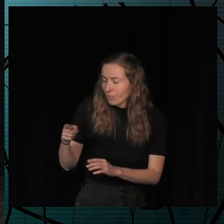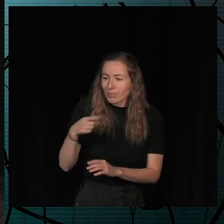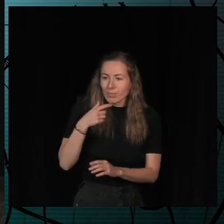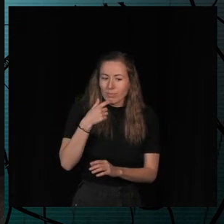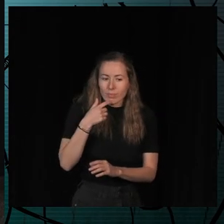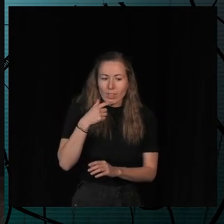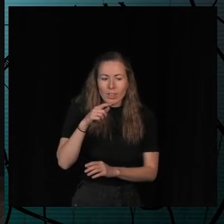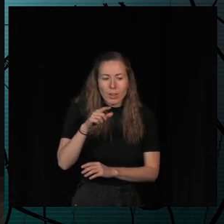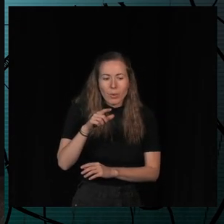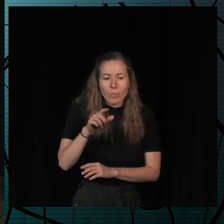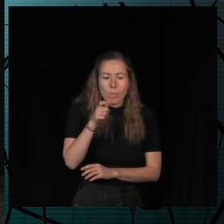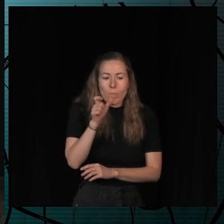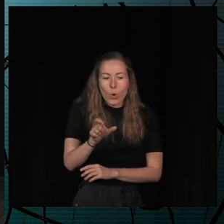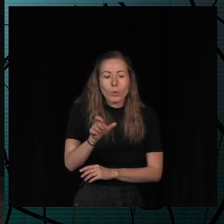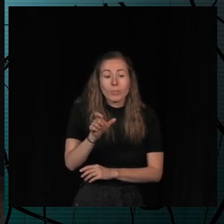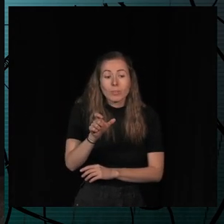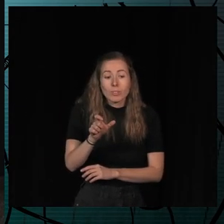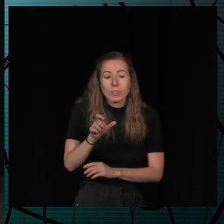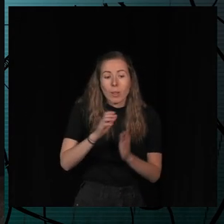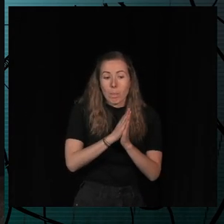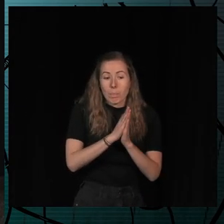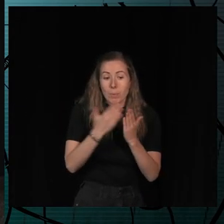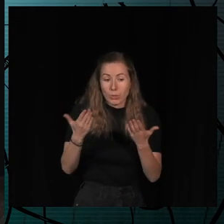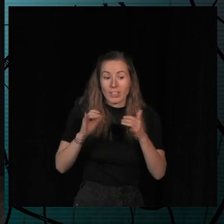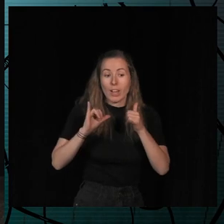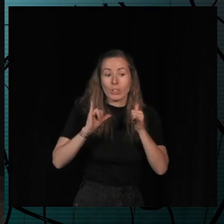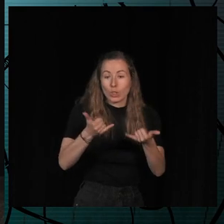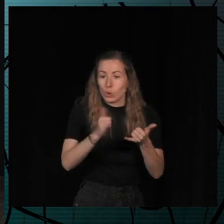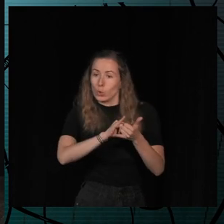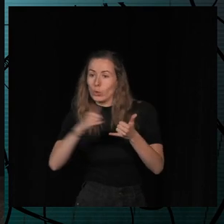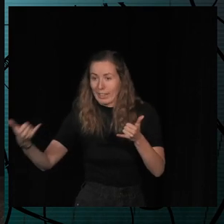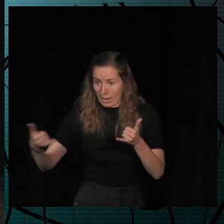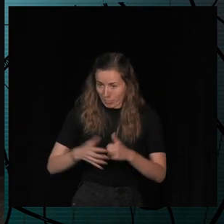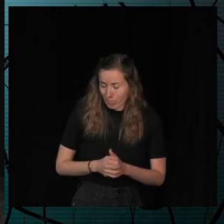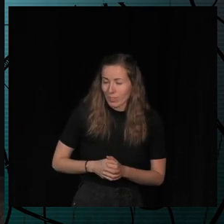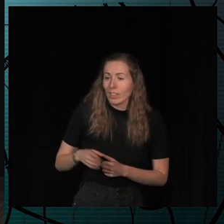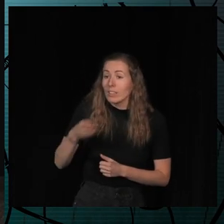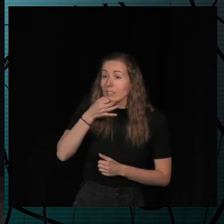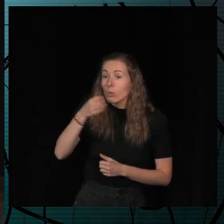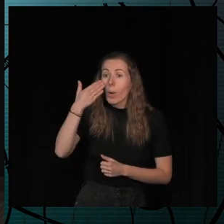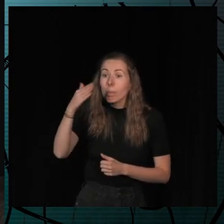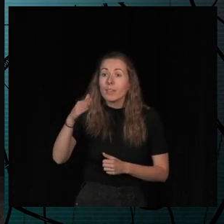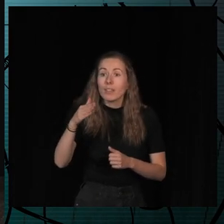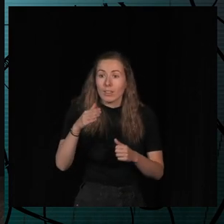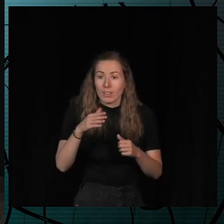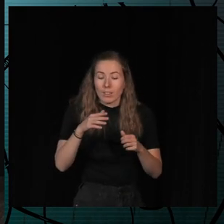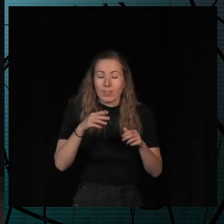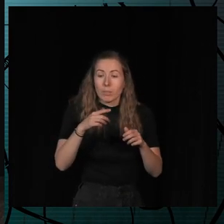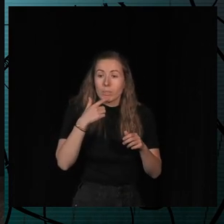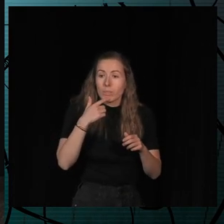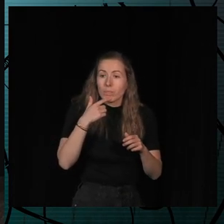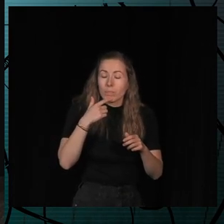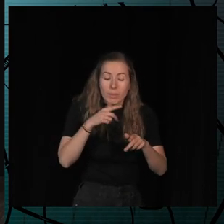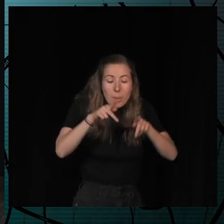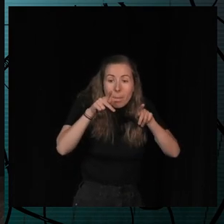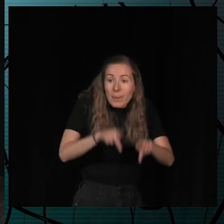jeux vidéo ludoeker dit que plus un jeu cache sa dimension pédagogique plus il est pédagogique selon lui la définition du